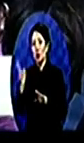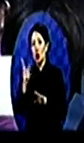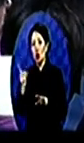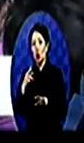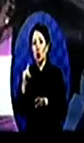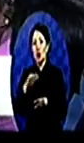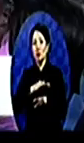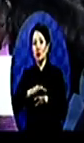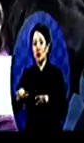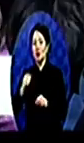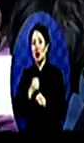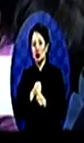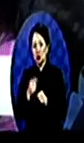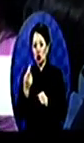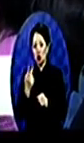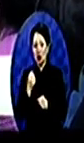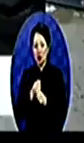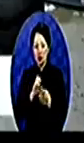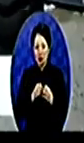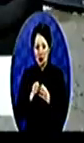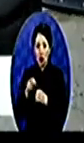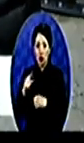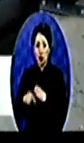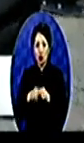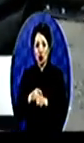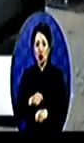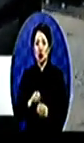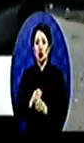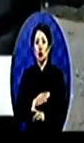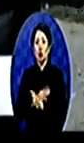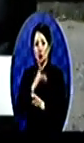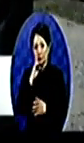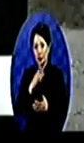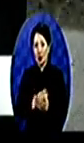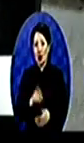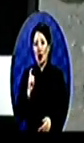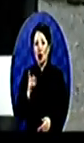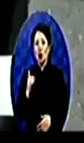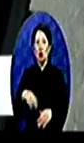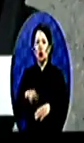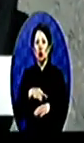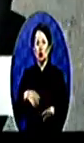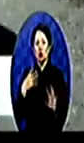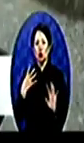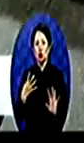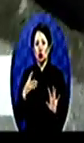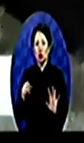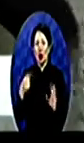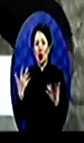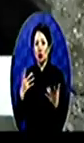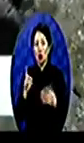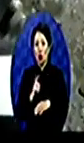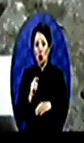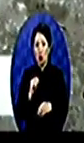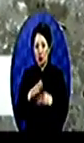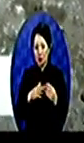замын ажил байна. Тэгээ энэ замууд бол энэ жилийн хэрэгтэй дуусна. Хангуул дүүргийн 9-10-дугаар хорооны автозамуудыг барьж байгаа компаниуд 10-дугаар